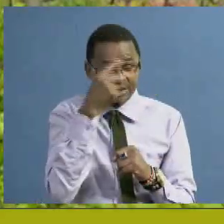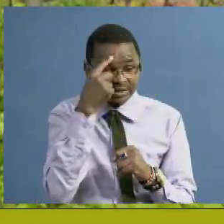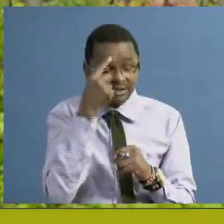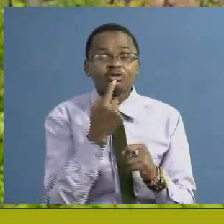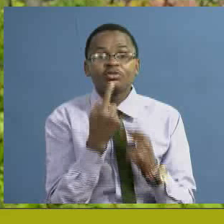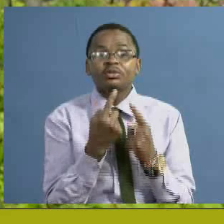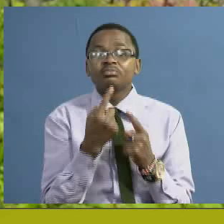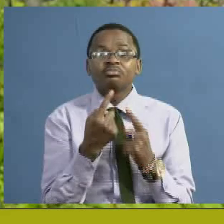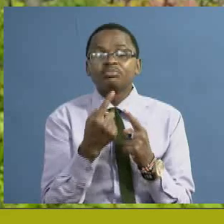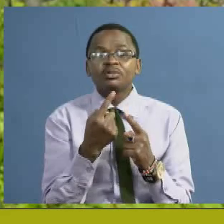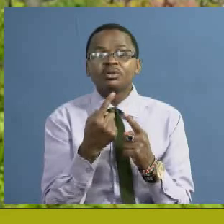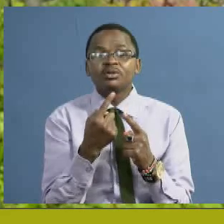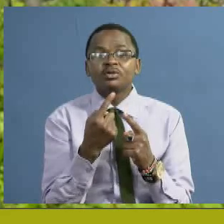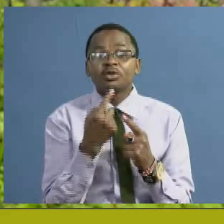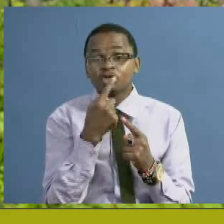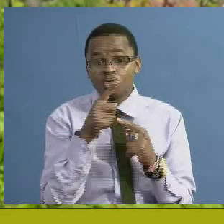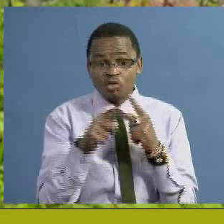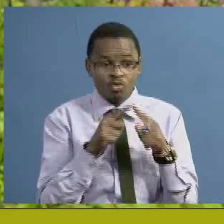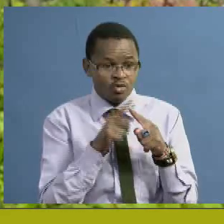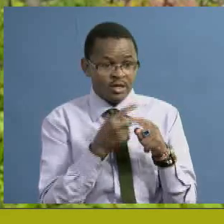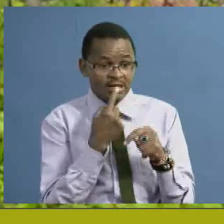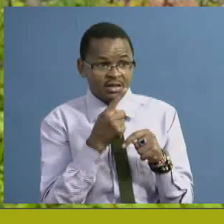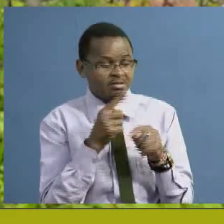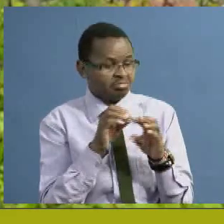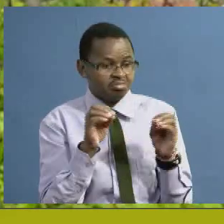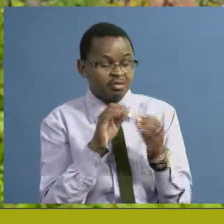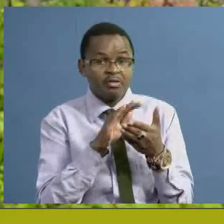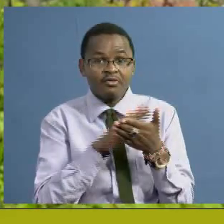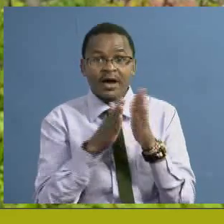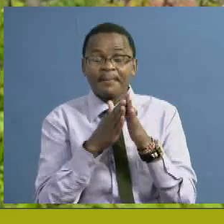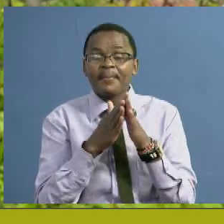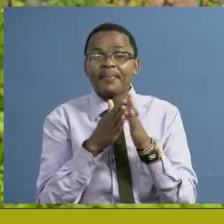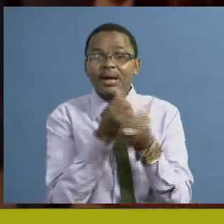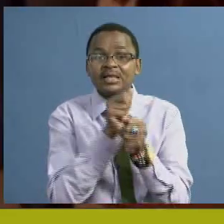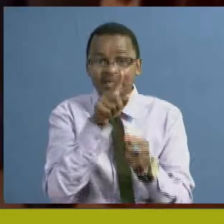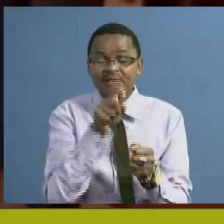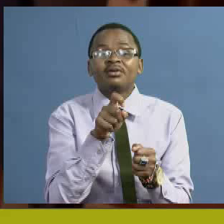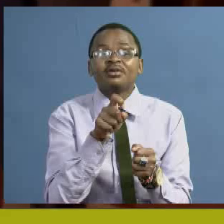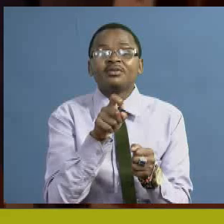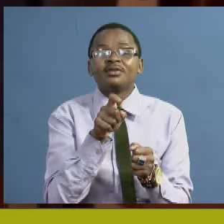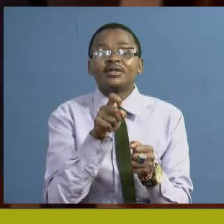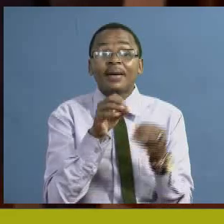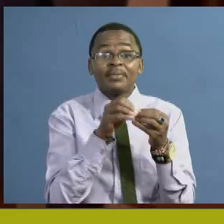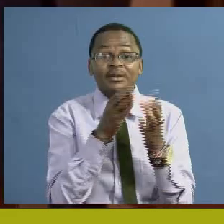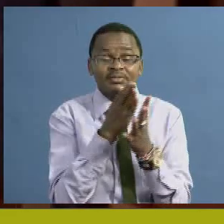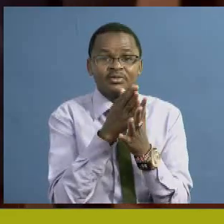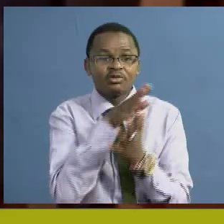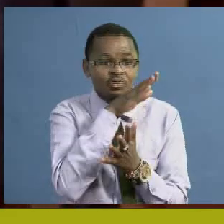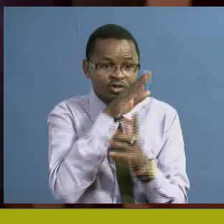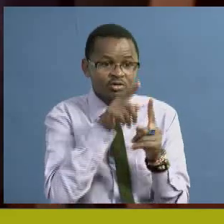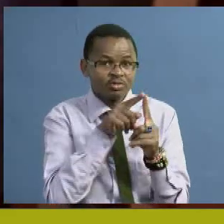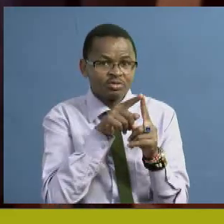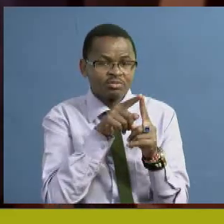speak. Yeah, so when he tells you that he's not running, then he means he's going to run. Mkutano kati ya Odinga na